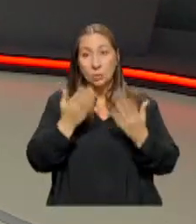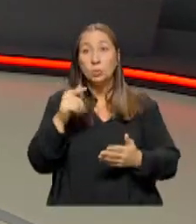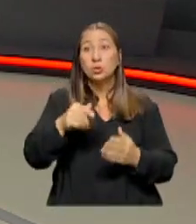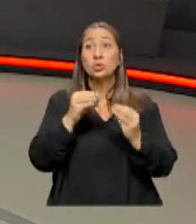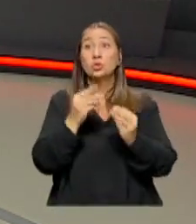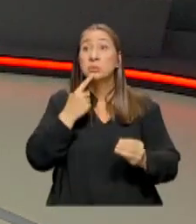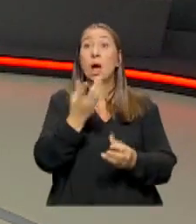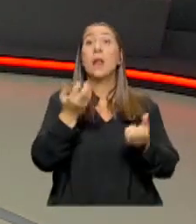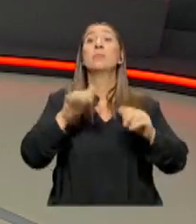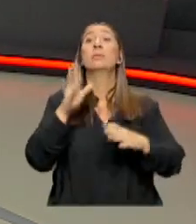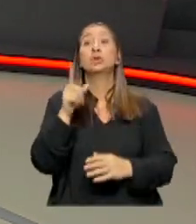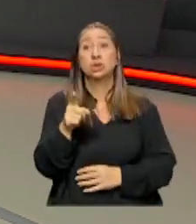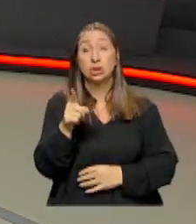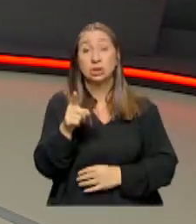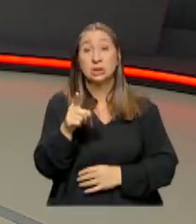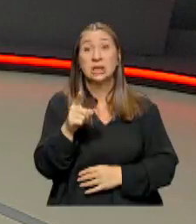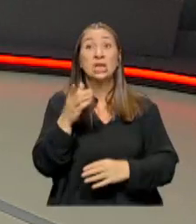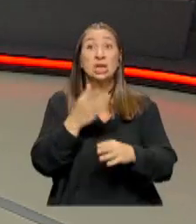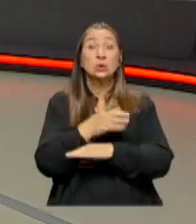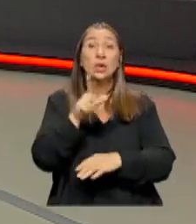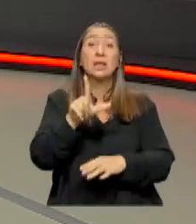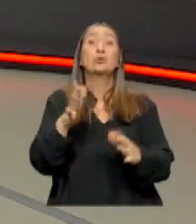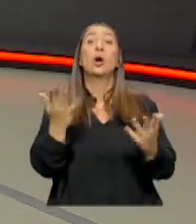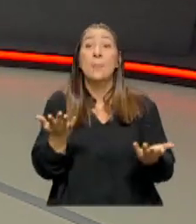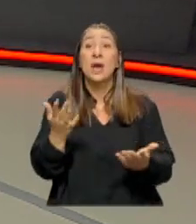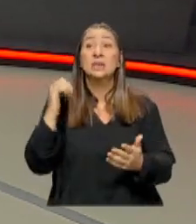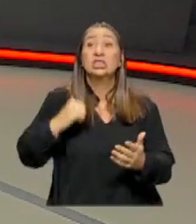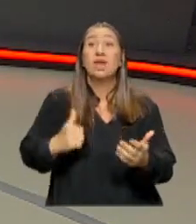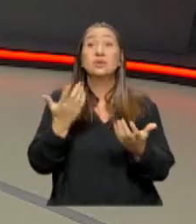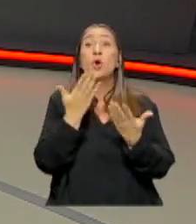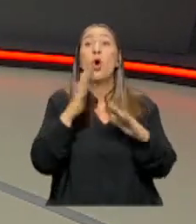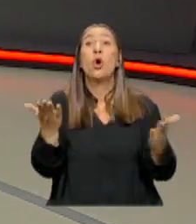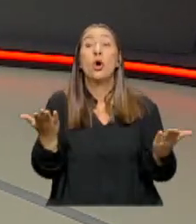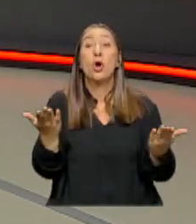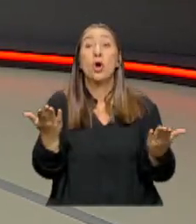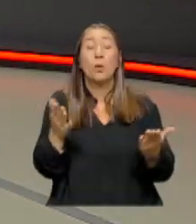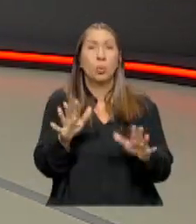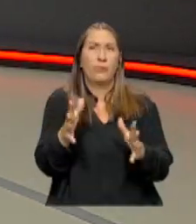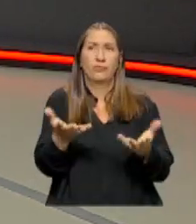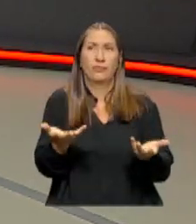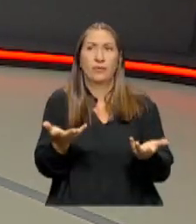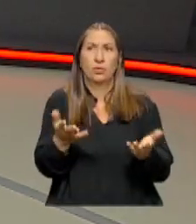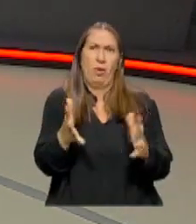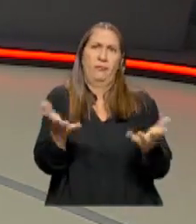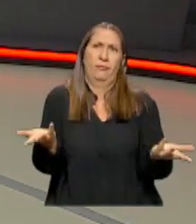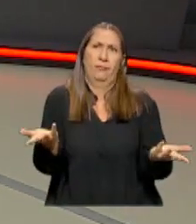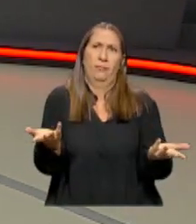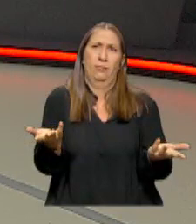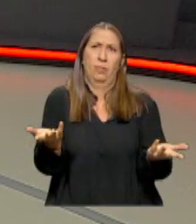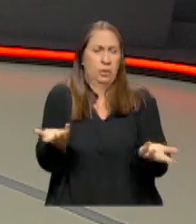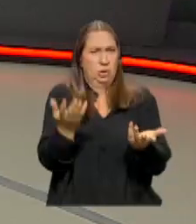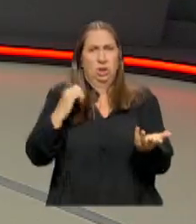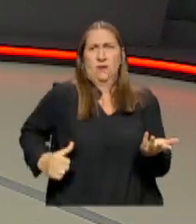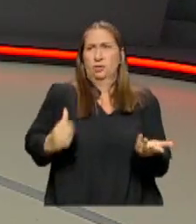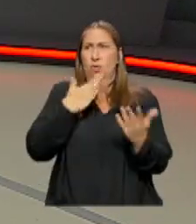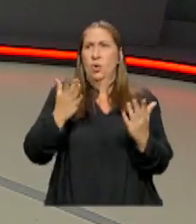suç duyurusu bile alınmamış. Gerçi ona ihtiyaç yok ama savcı da ortada yok. Garip şey. Garip şey. Yani